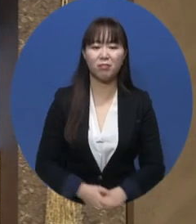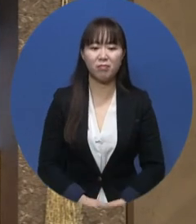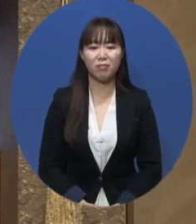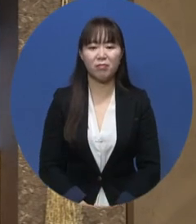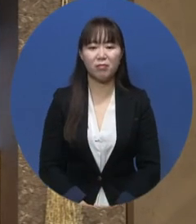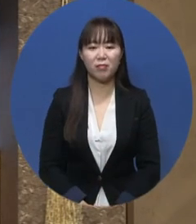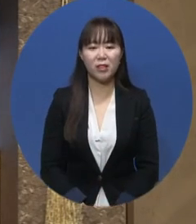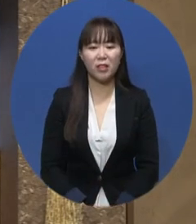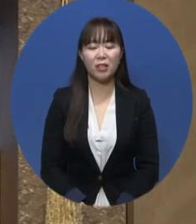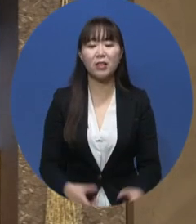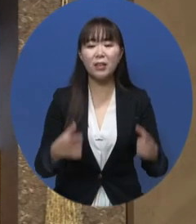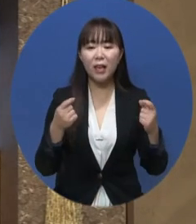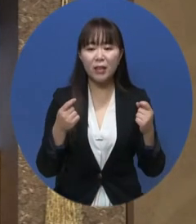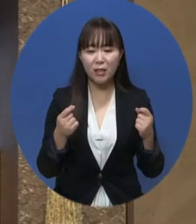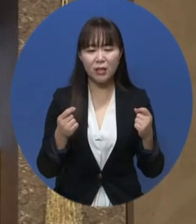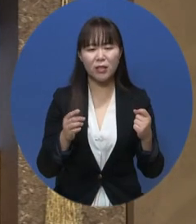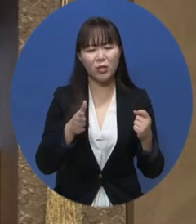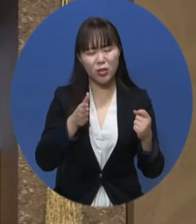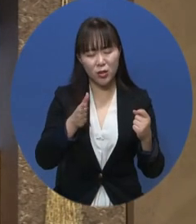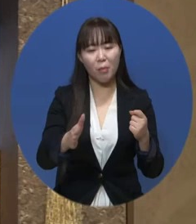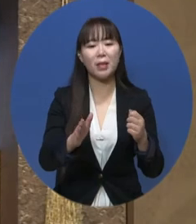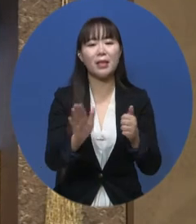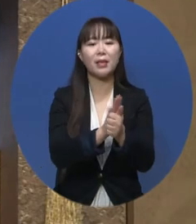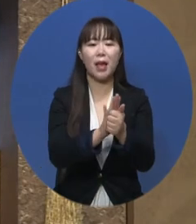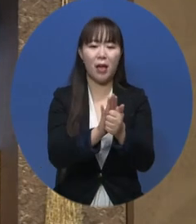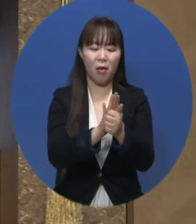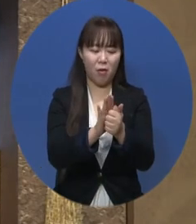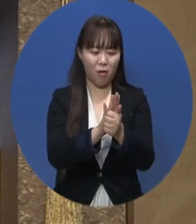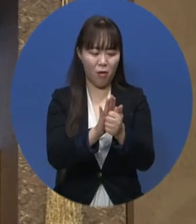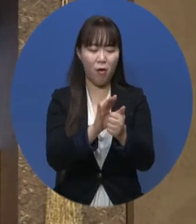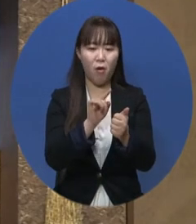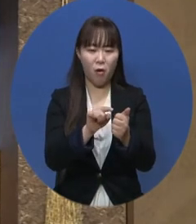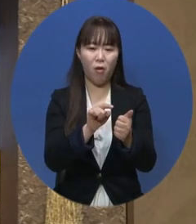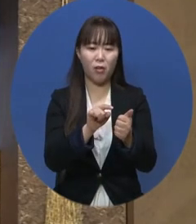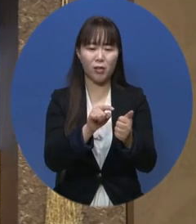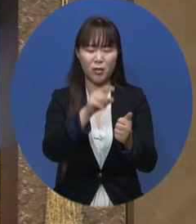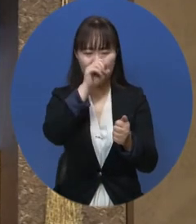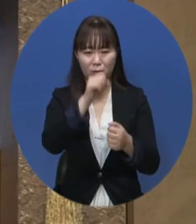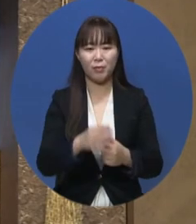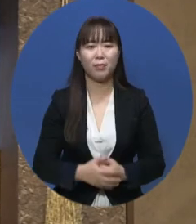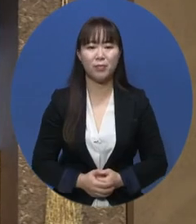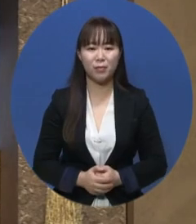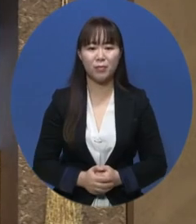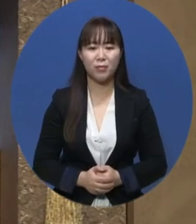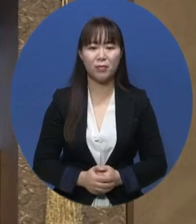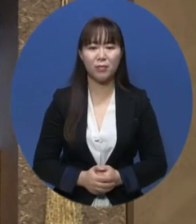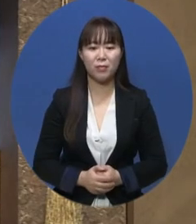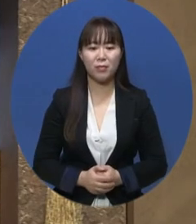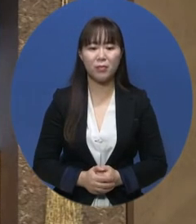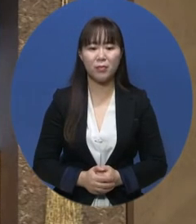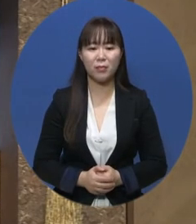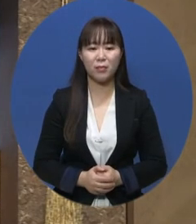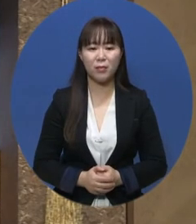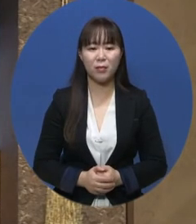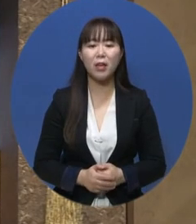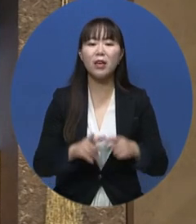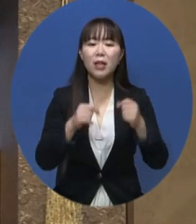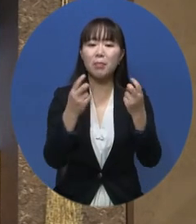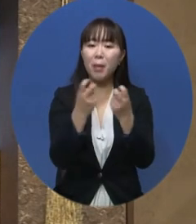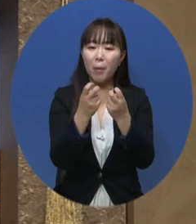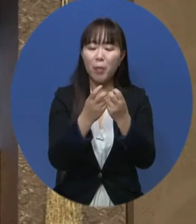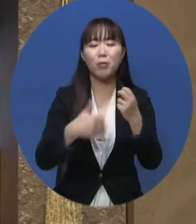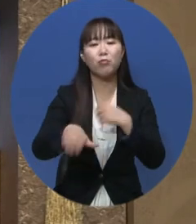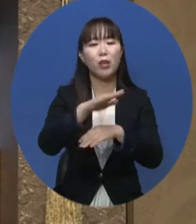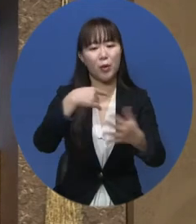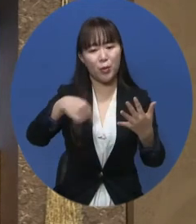이제 그런 부분에 전문적인 케어를 그렇게 해주시면 좋죠. 그런 기법들을 이제